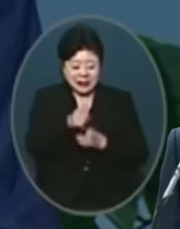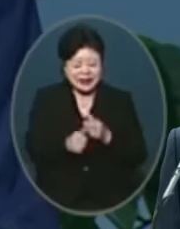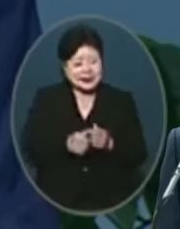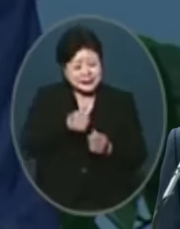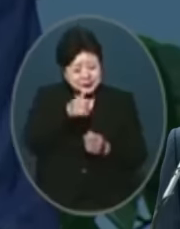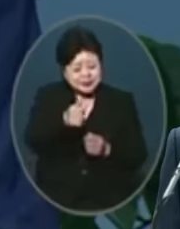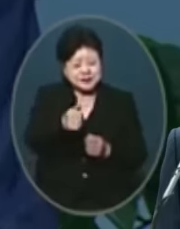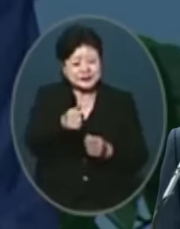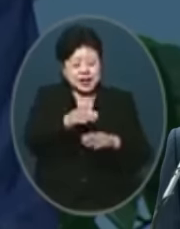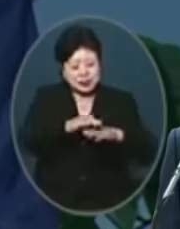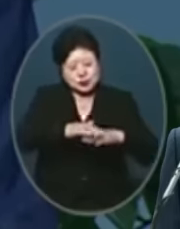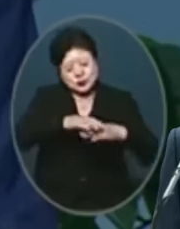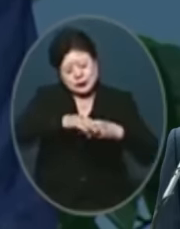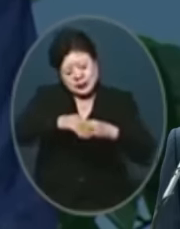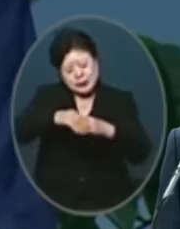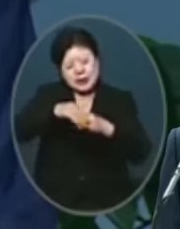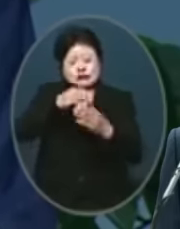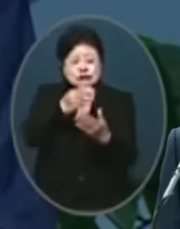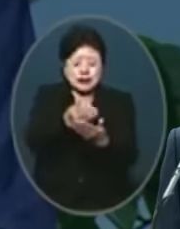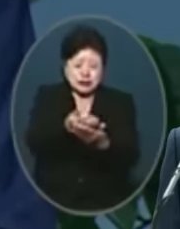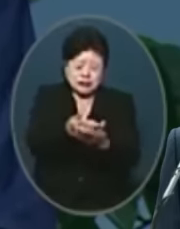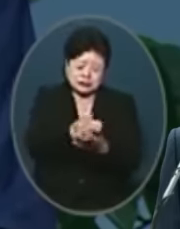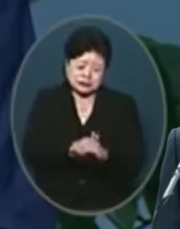하나님 내 손 잡아주시옵소서.